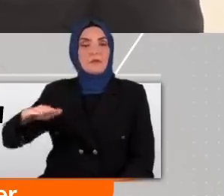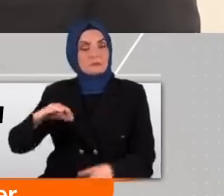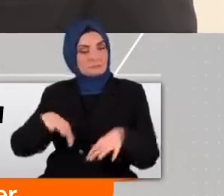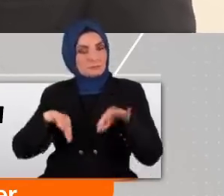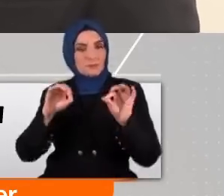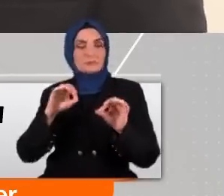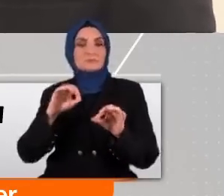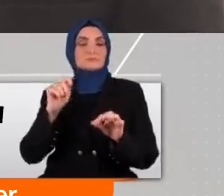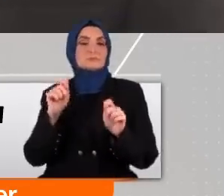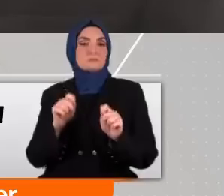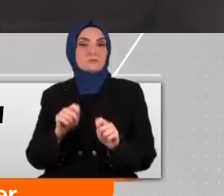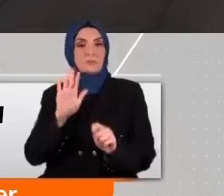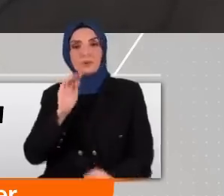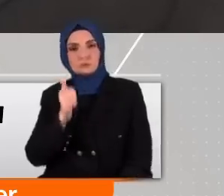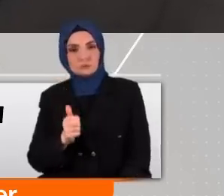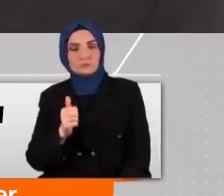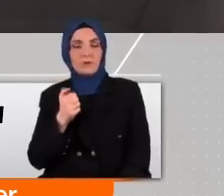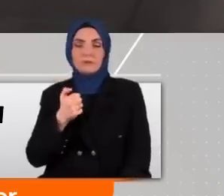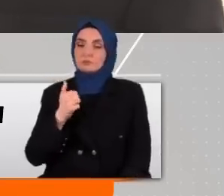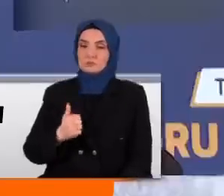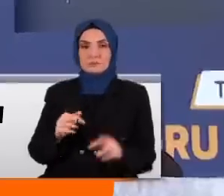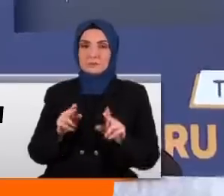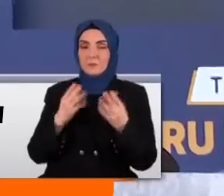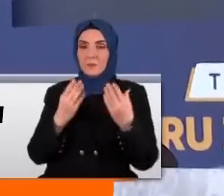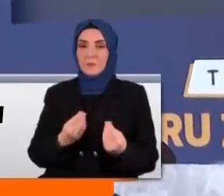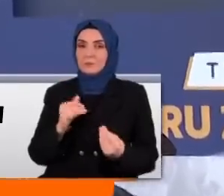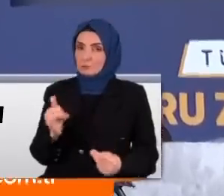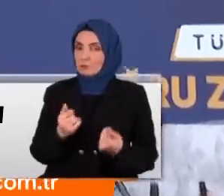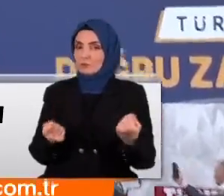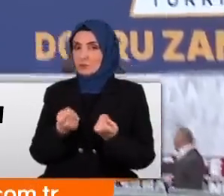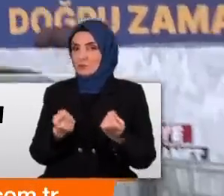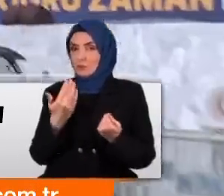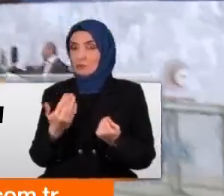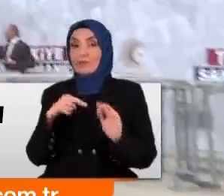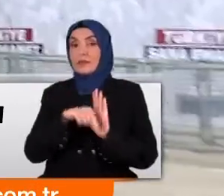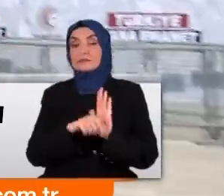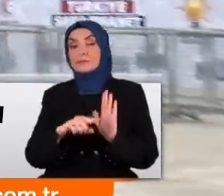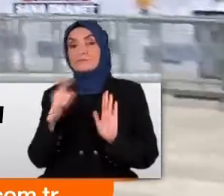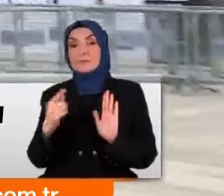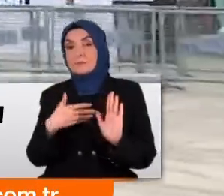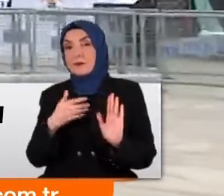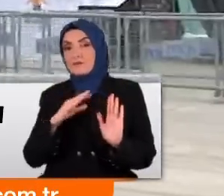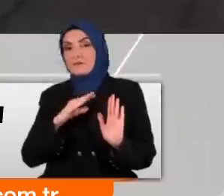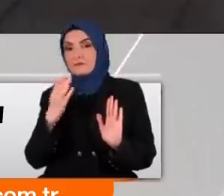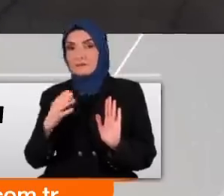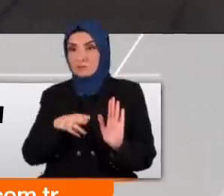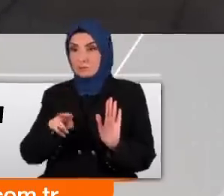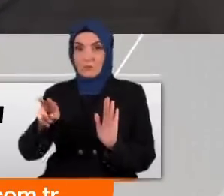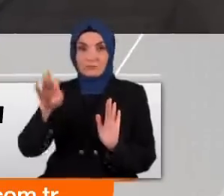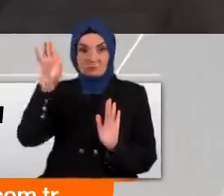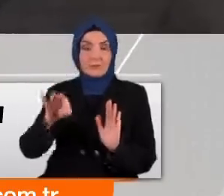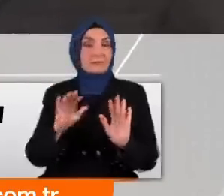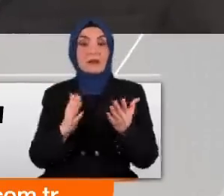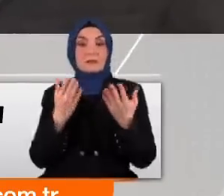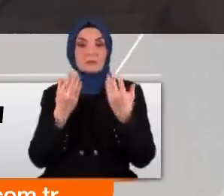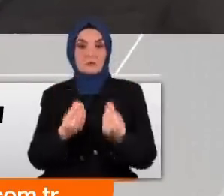üzerine 5-6 gündür yoğun bir çalışma var alanda. Merak edilen bir detay da ulaşımın nasıl sağlanacağı. 39